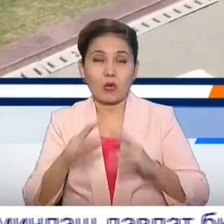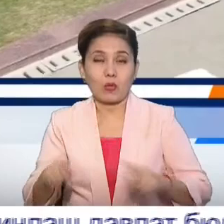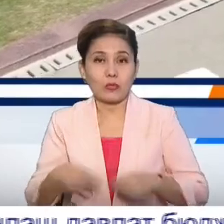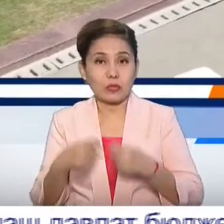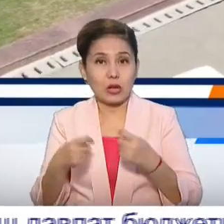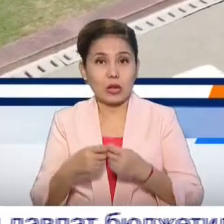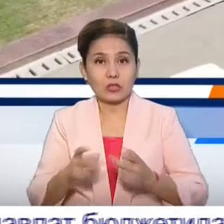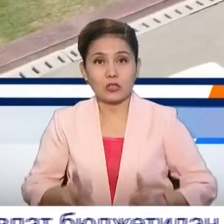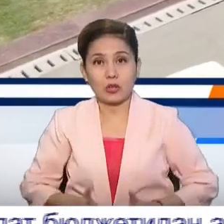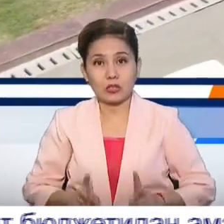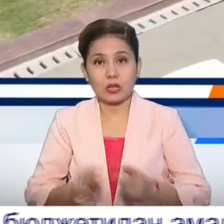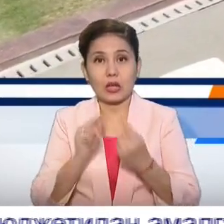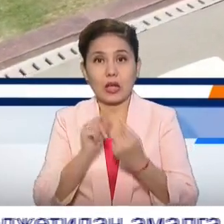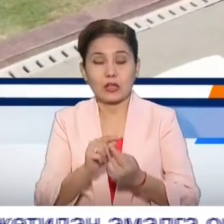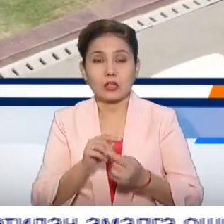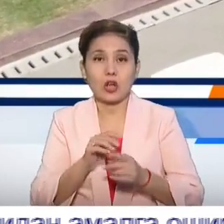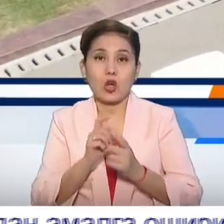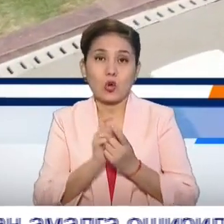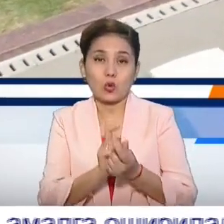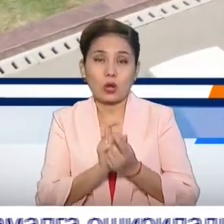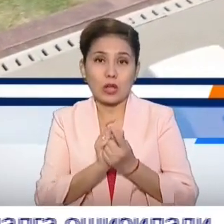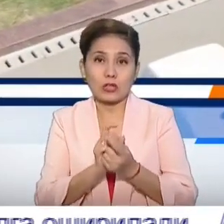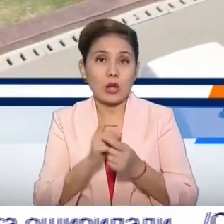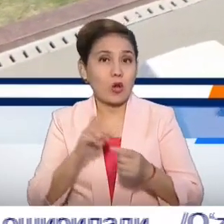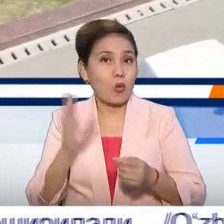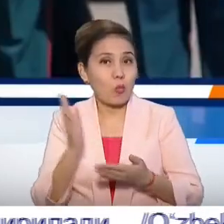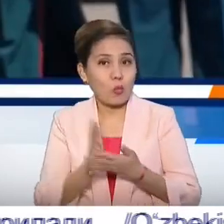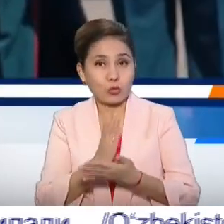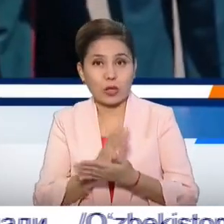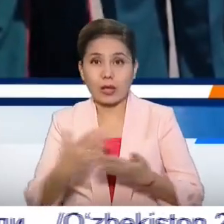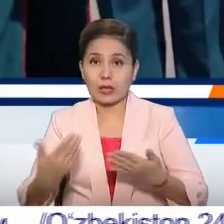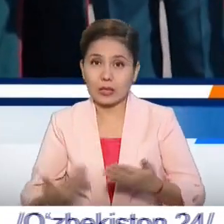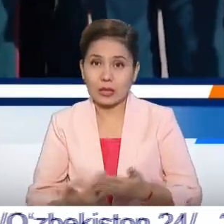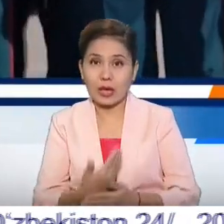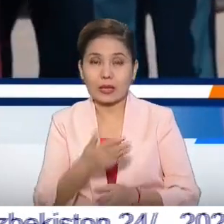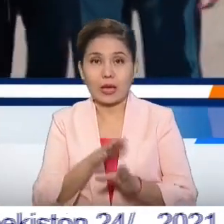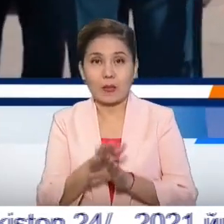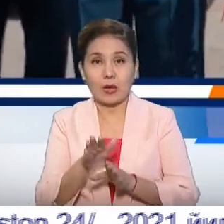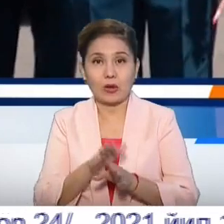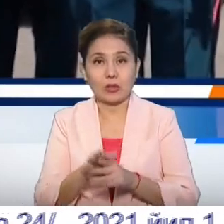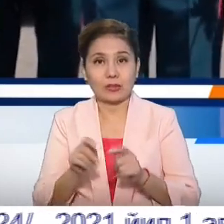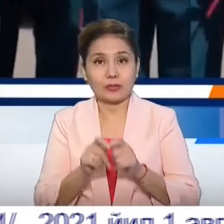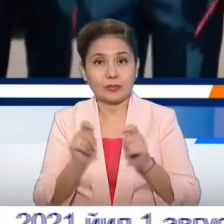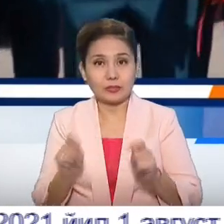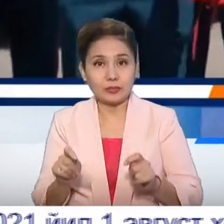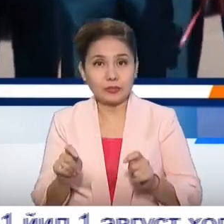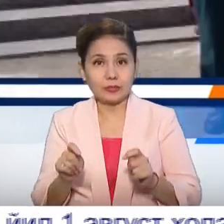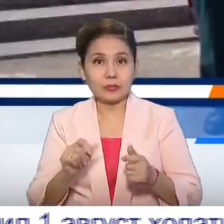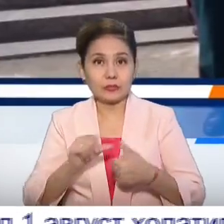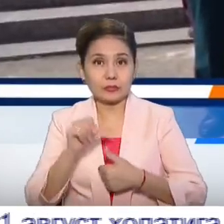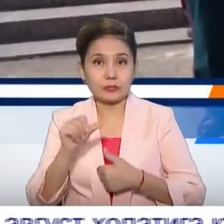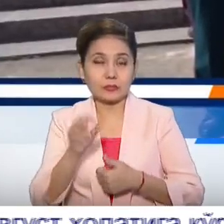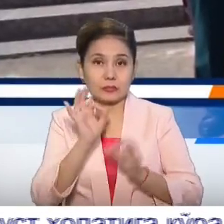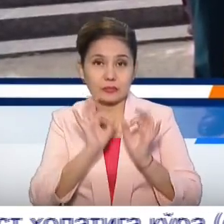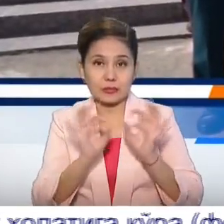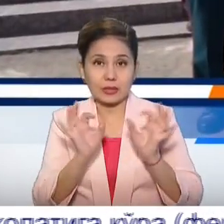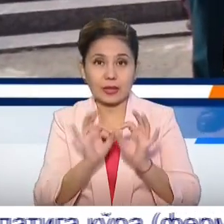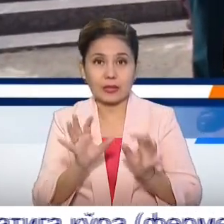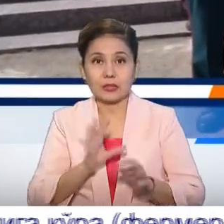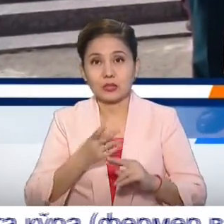va jinoyatchilikka qarshi kurashish borasida mutlaqo yangi amaliyot yo'lga qo'yilayotganini alohida